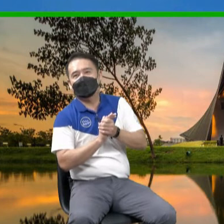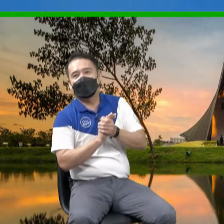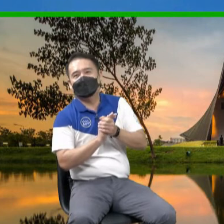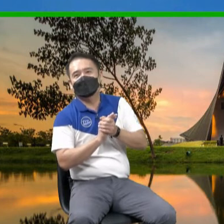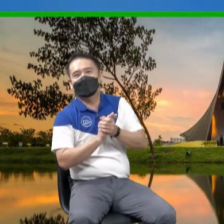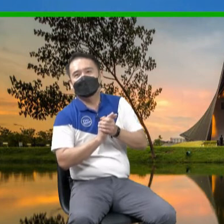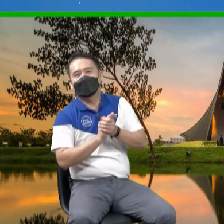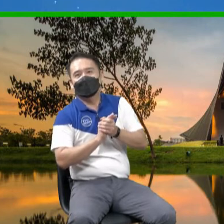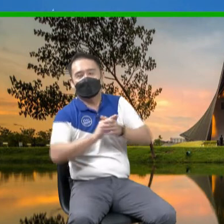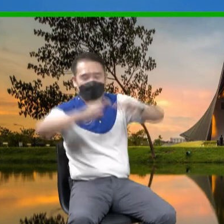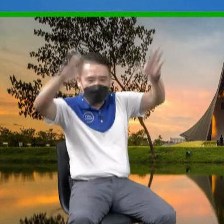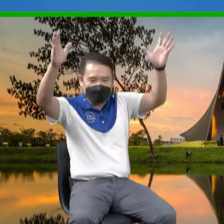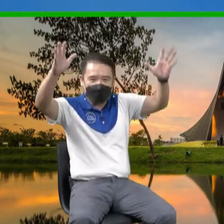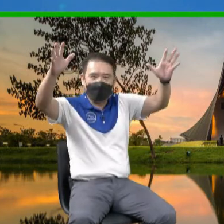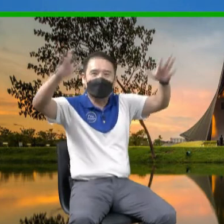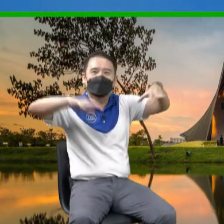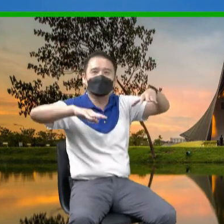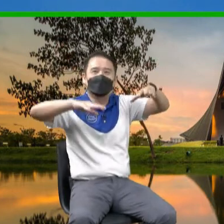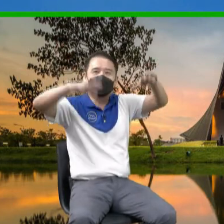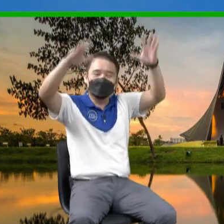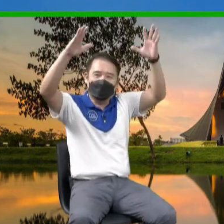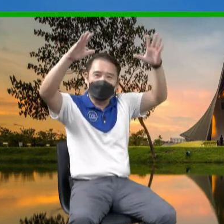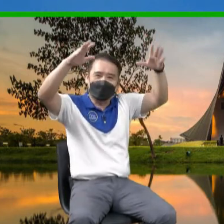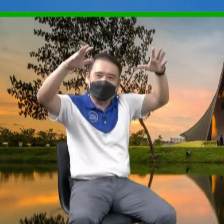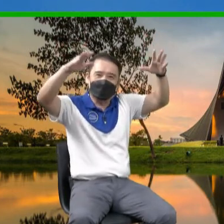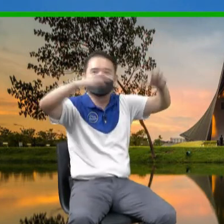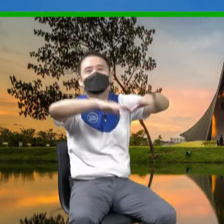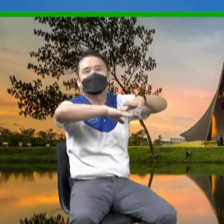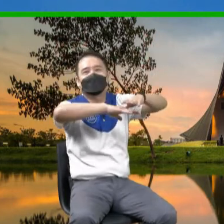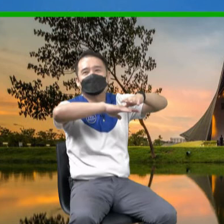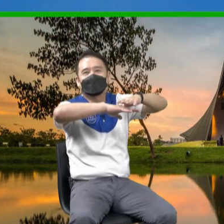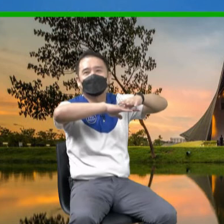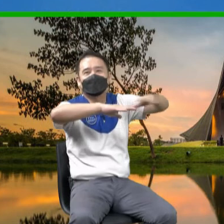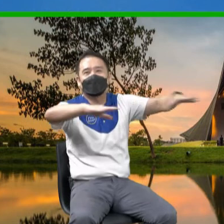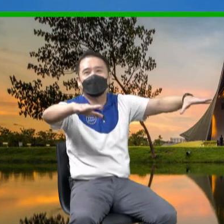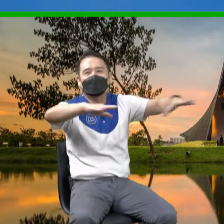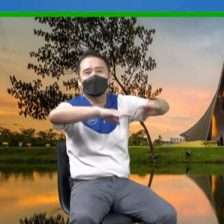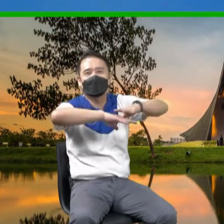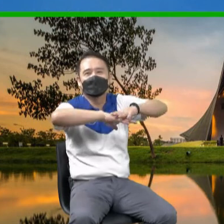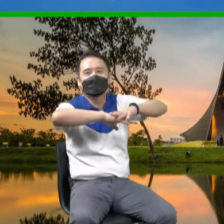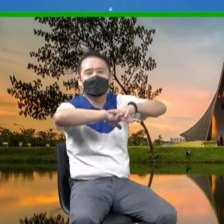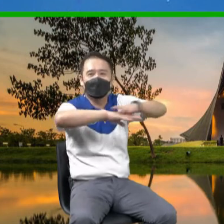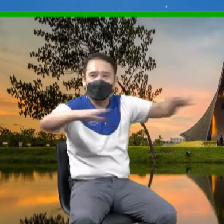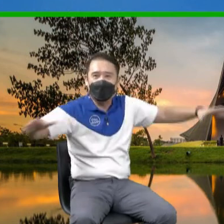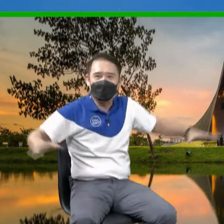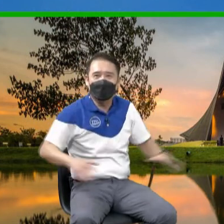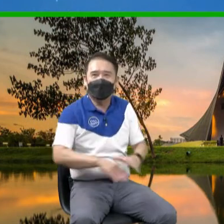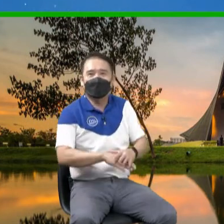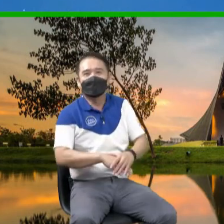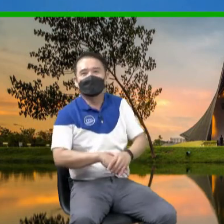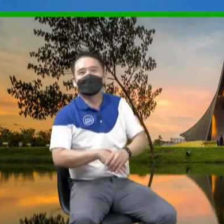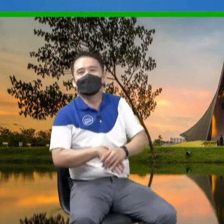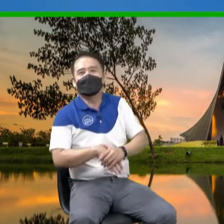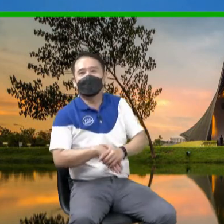การรับน้ำลงมากว่าจะถึงเราเนี่ยโอ้ยังมีอีกหลายช็อตของเราที่เป็นทุ่งที่รออยู่เนี่ยก็ยังไม่ได้รับเล